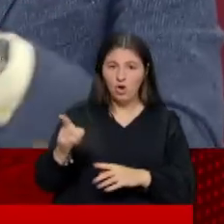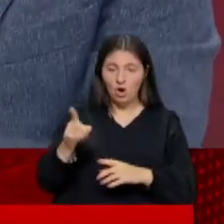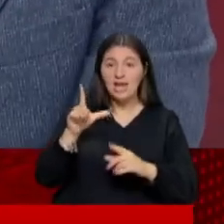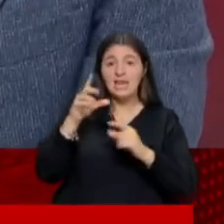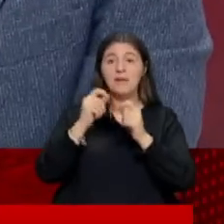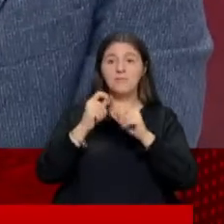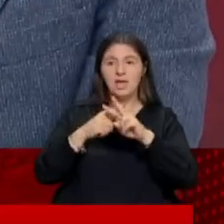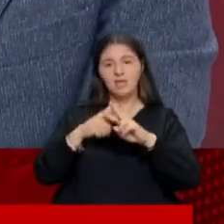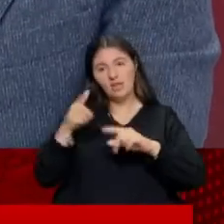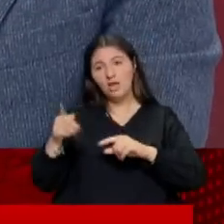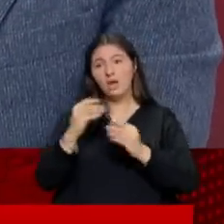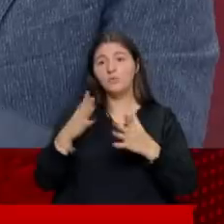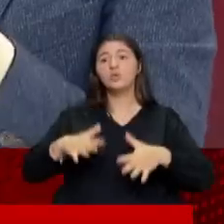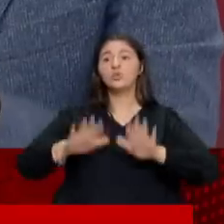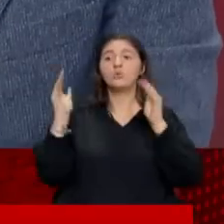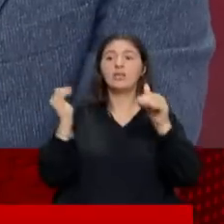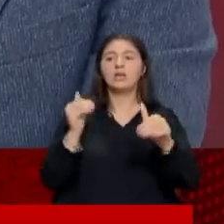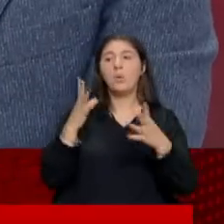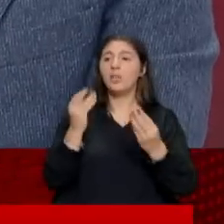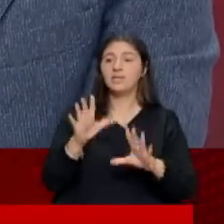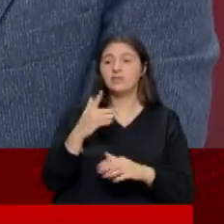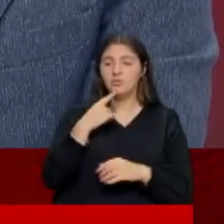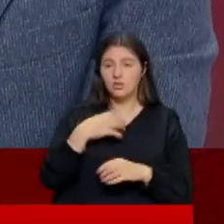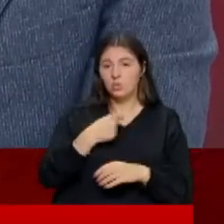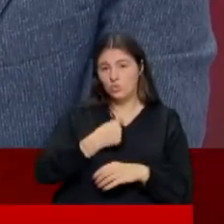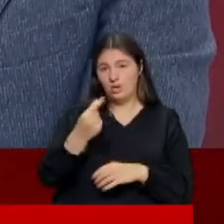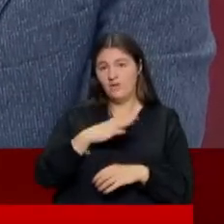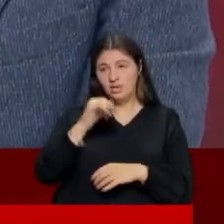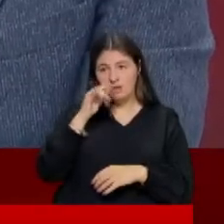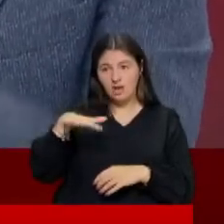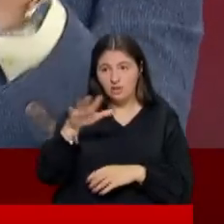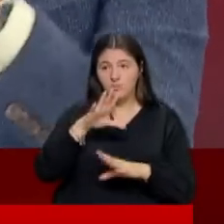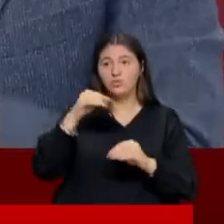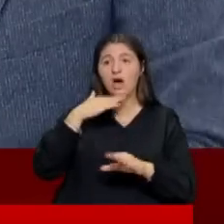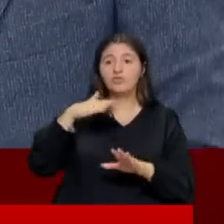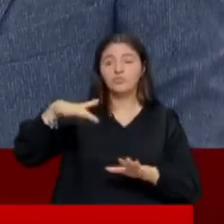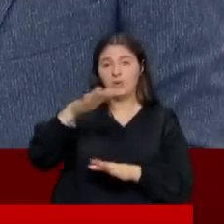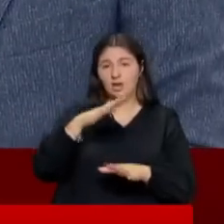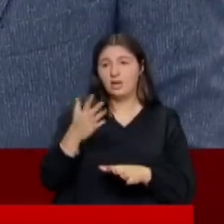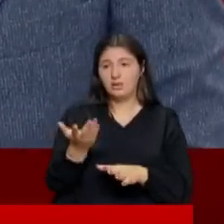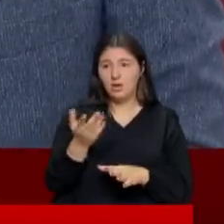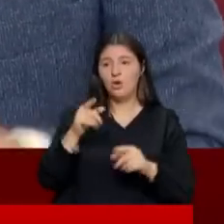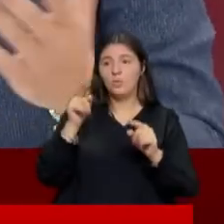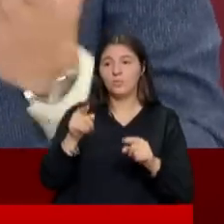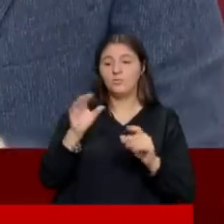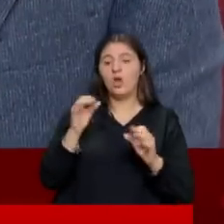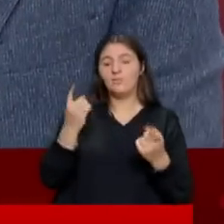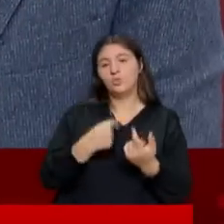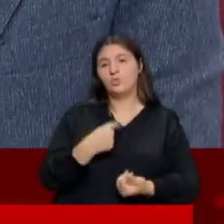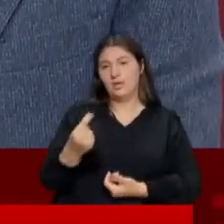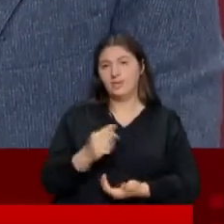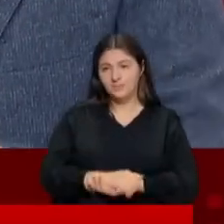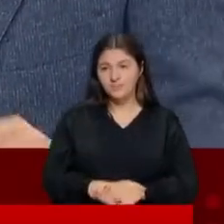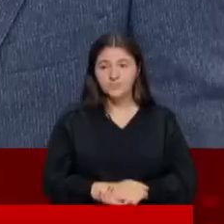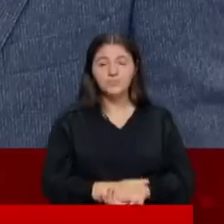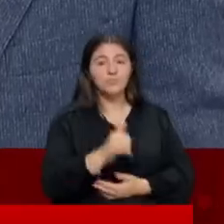göçmen akını yaşanabilir diye kendilerine bir uyarıları var İtalya'nın Tüm Avrupa ülkelerine de bu böyle bir uyarı